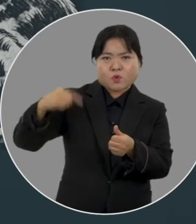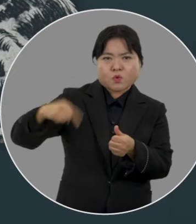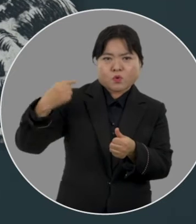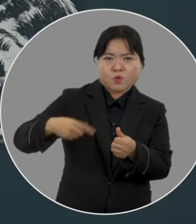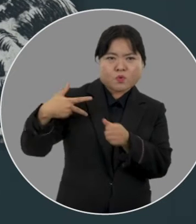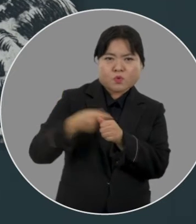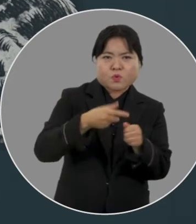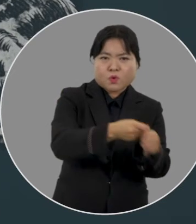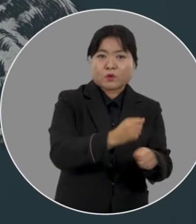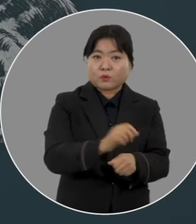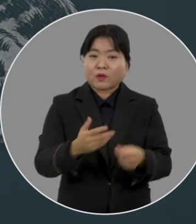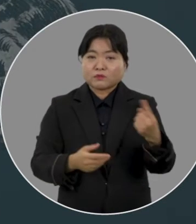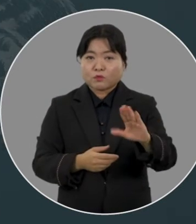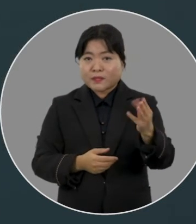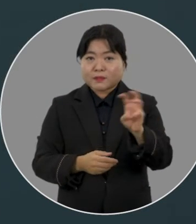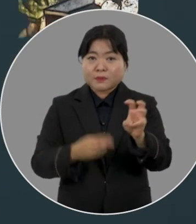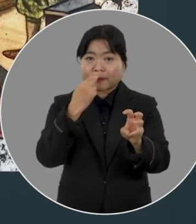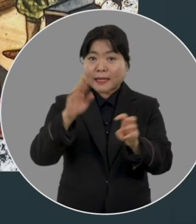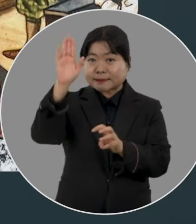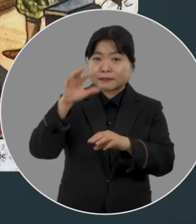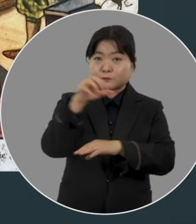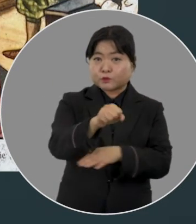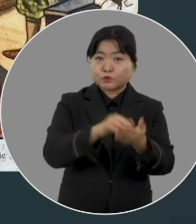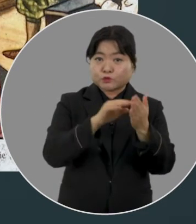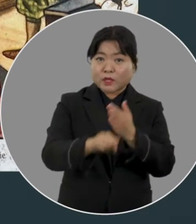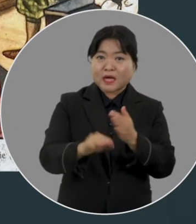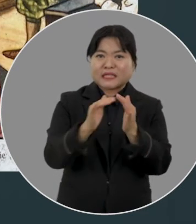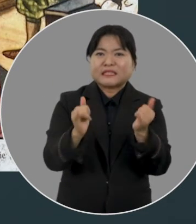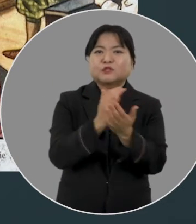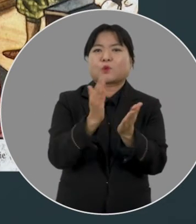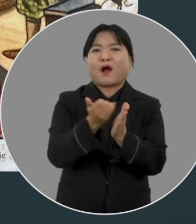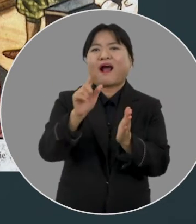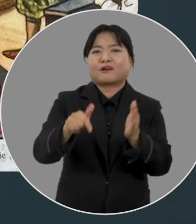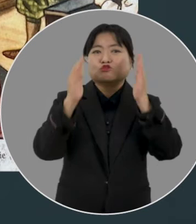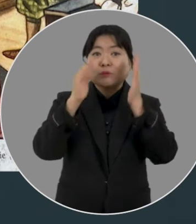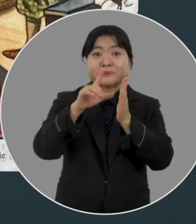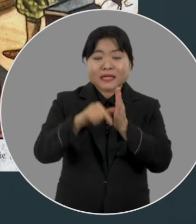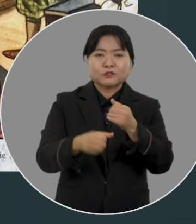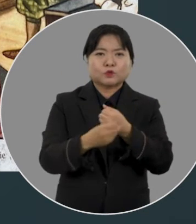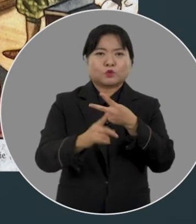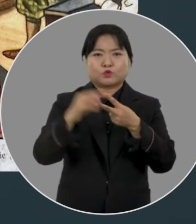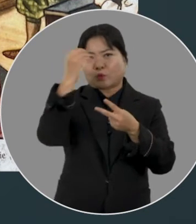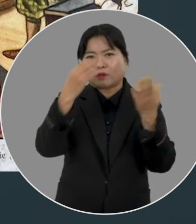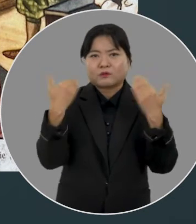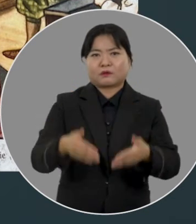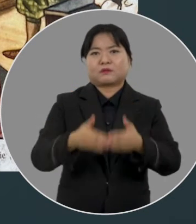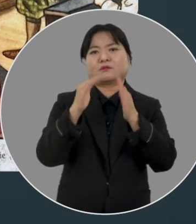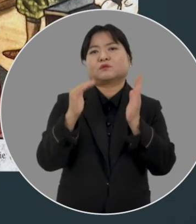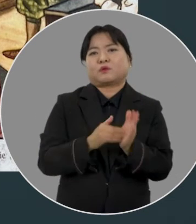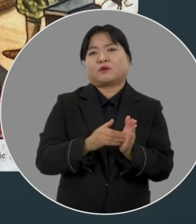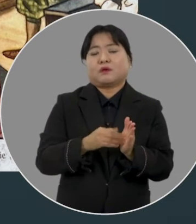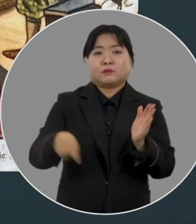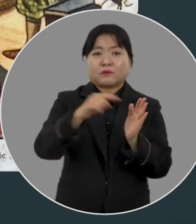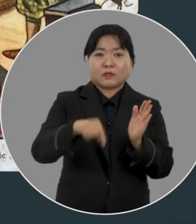1930년대 나치 집권 이후에 인종학 수업 시간이 초, 중, 고등학교에서 개설이 됩니다. 그리고